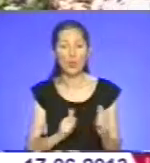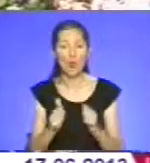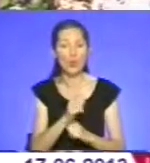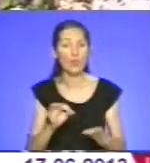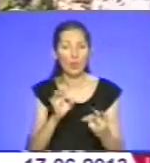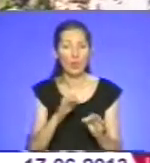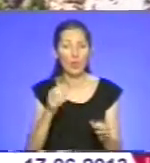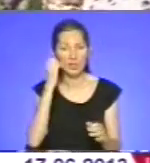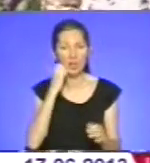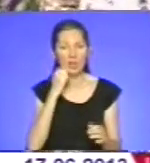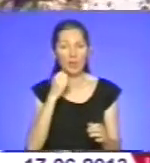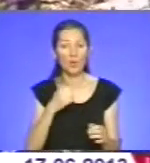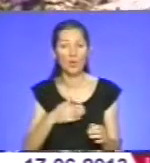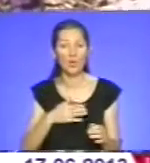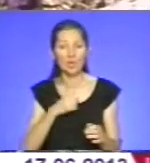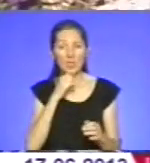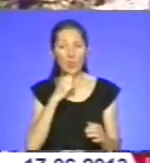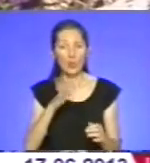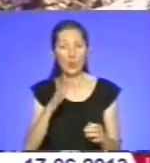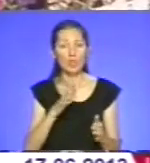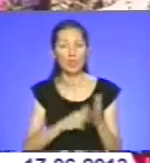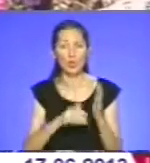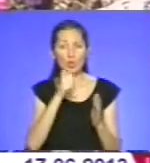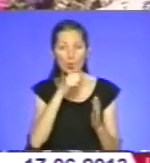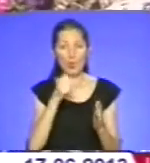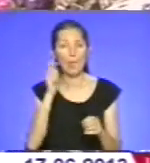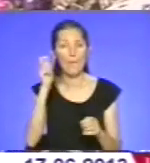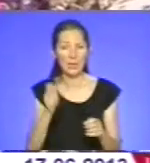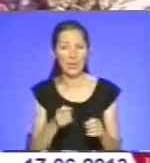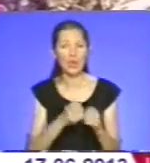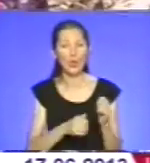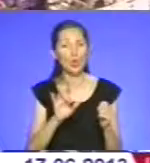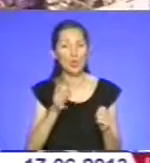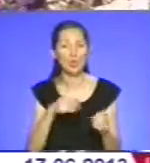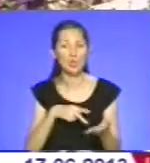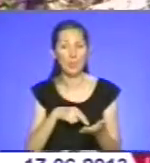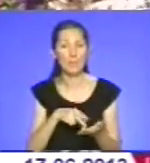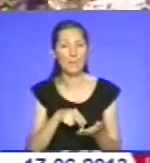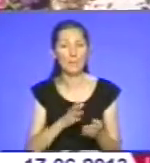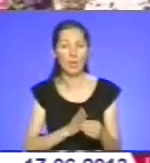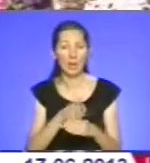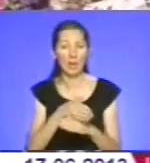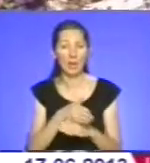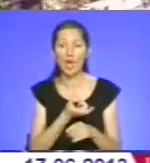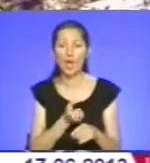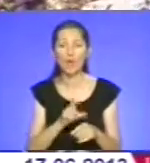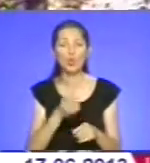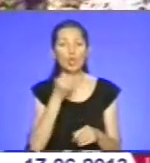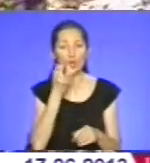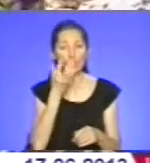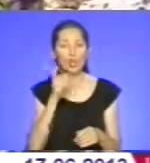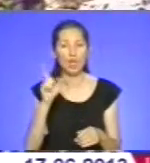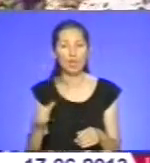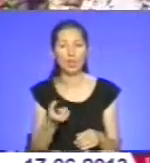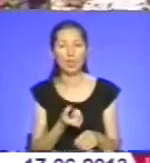були 90 років вже, і він приїде кожен раз, довідається, як там, що там. Дуже хороша людина, дуже і